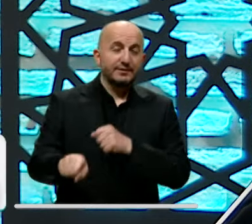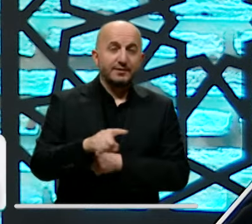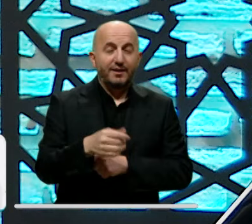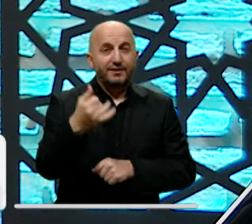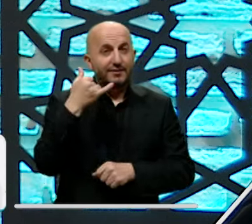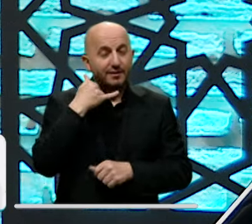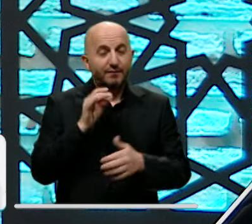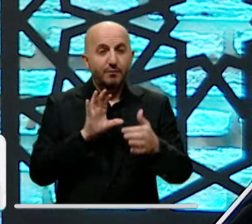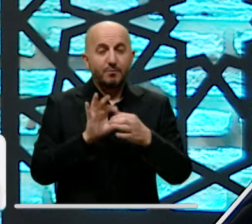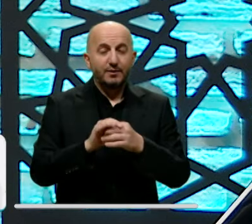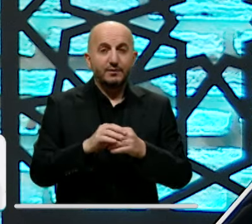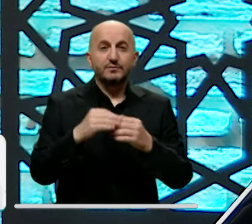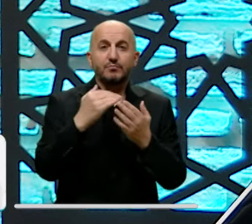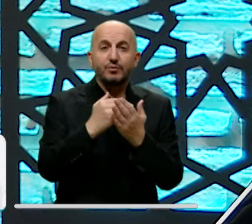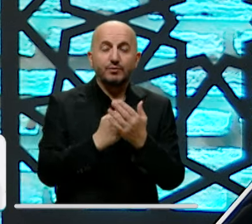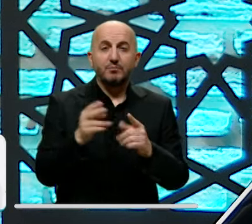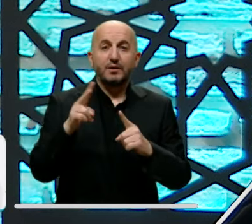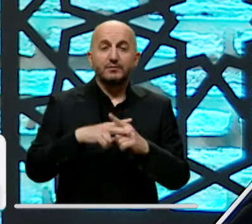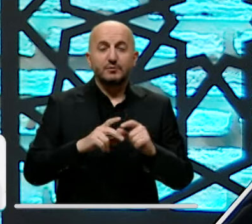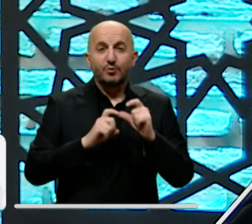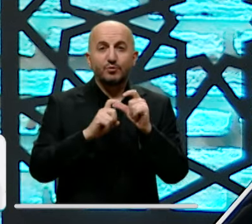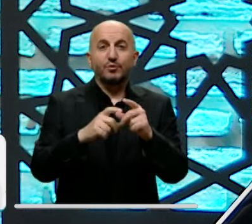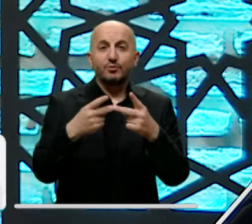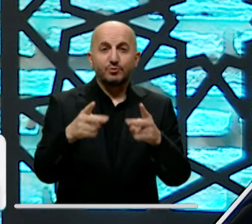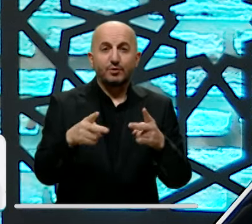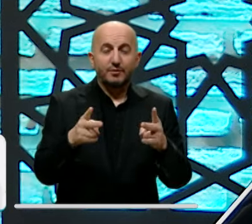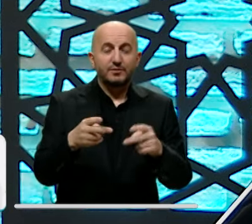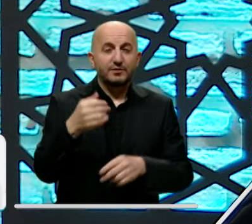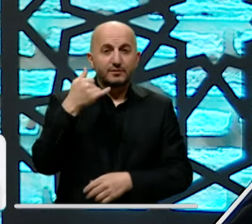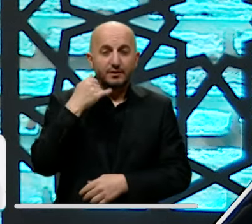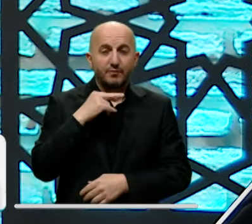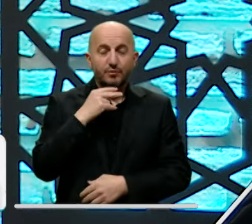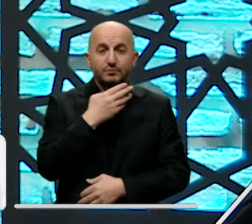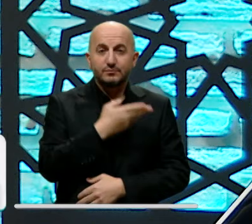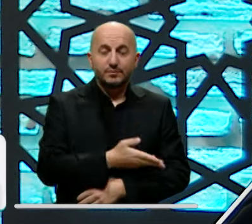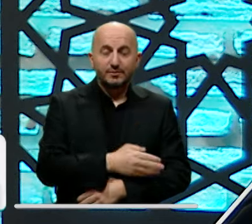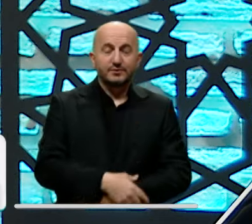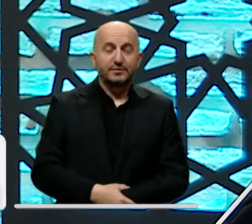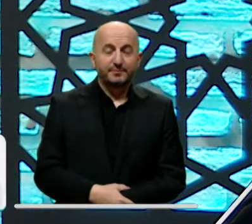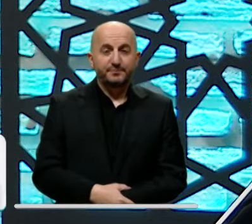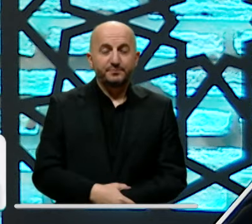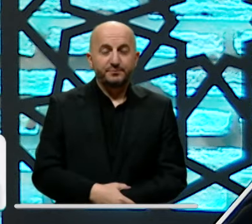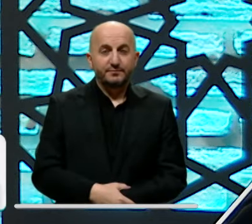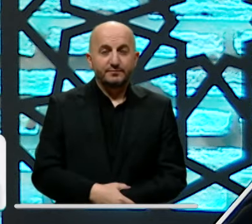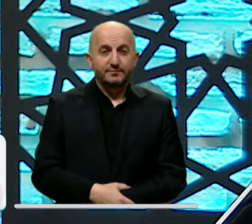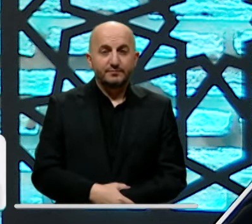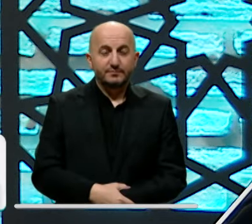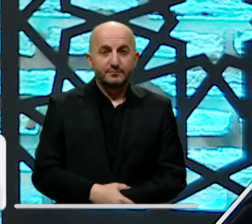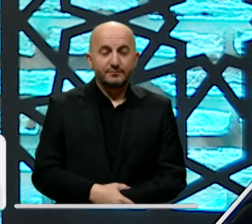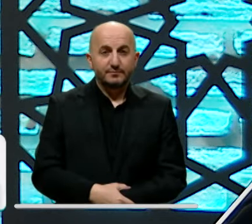telefon bağlantısıyla programımıza katılıp sorularınızı iletebilirsiniz 0312 alan koduyla 294